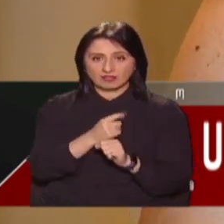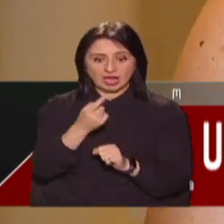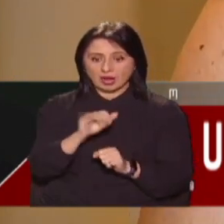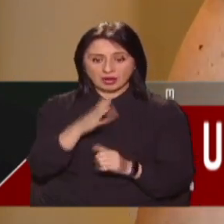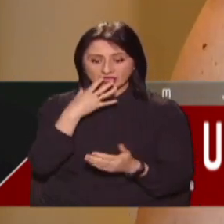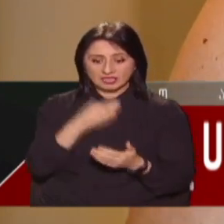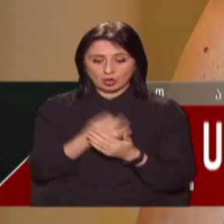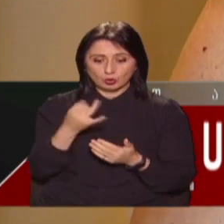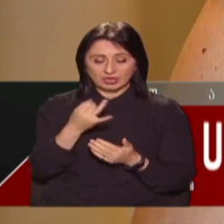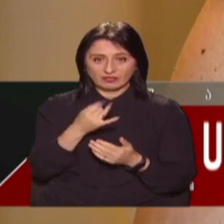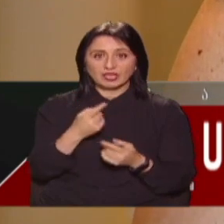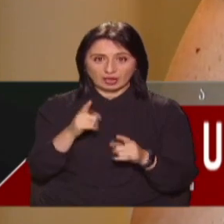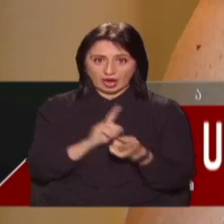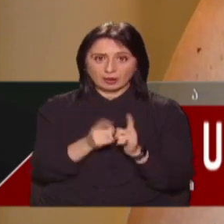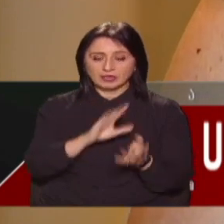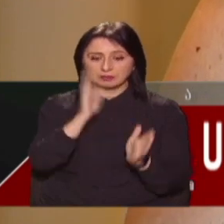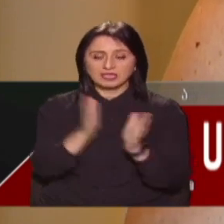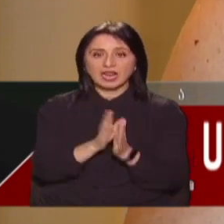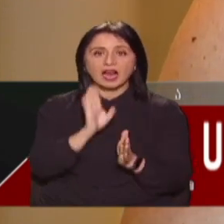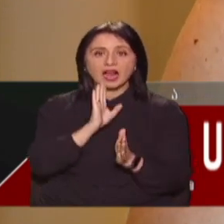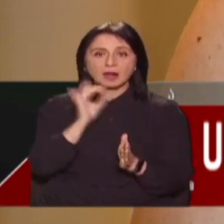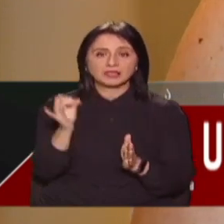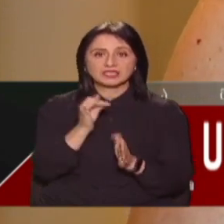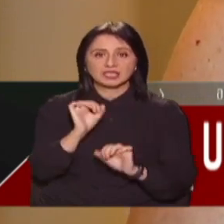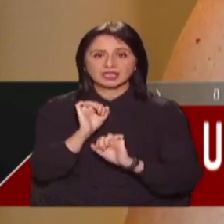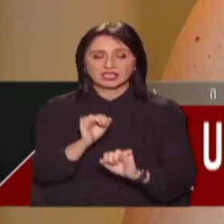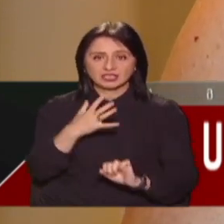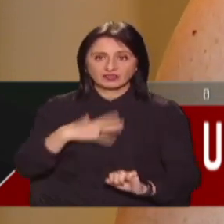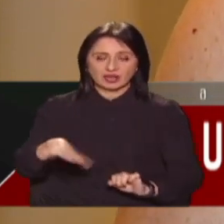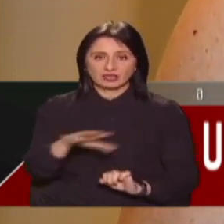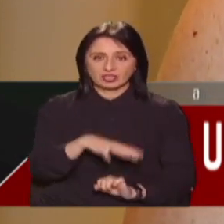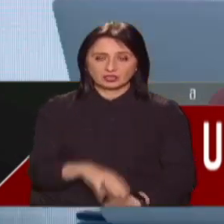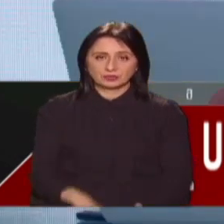არა მარტო საკუთარი ინტერესების, არამედ მთლიანად ქალების ინტერესების დაცვა ქვეყანაში.